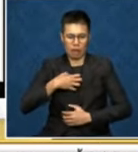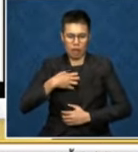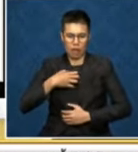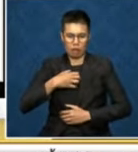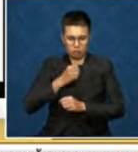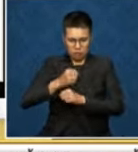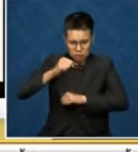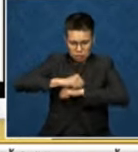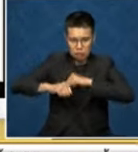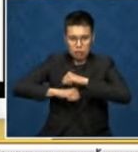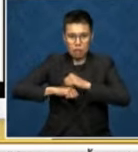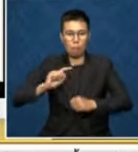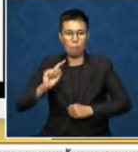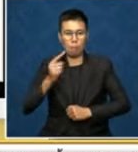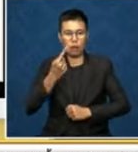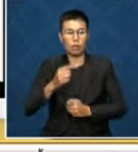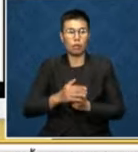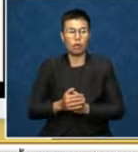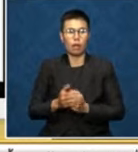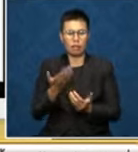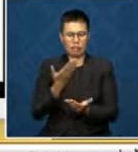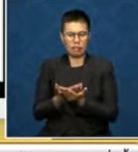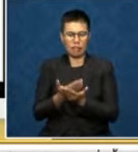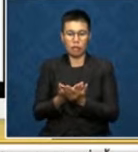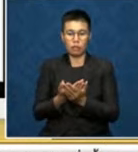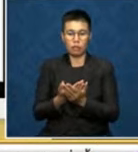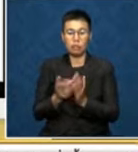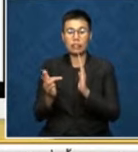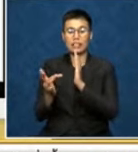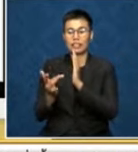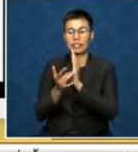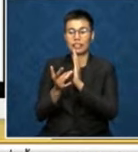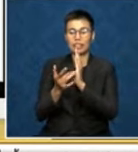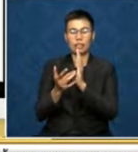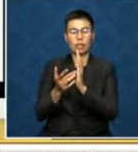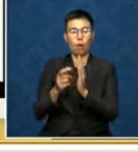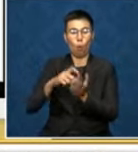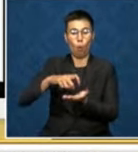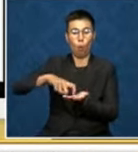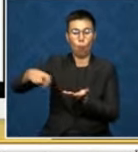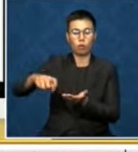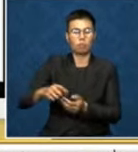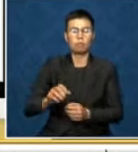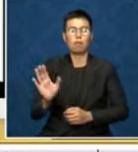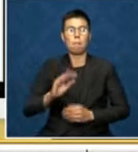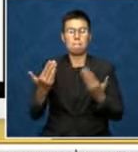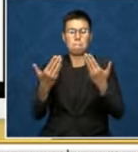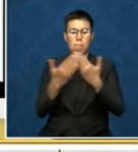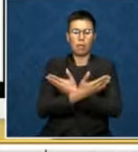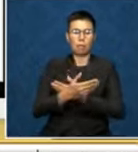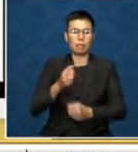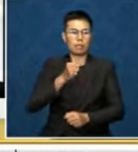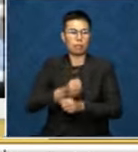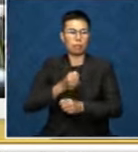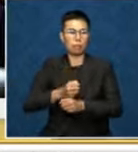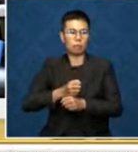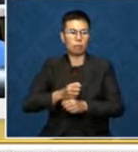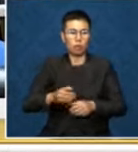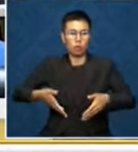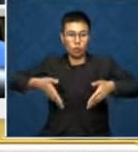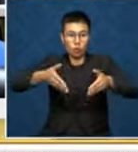ที่จะใช้เอาเงินดิจิตอลมาแจกนะครับเอาไปลงทุนสร้างงานสร้างบูรณะชุมชนหมู่บ้านตำบลดีไหมครับท่าน